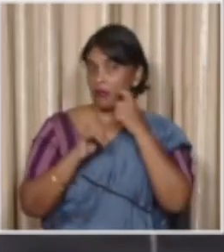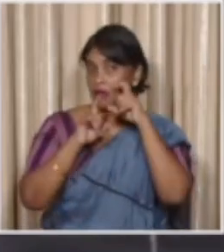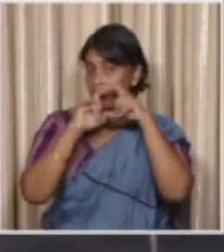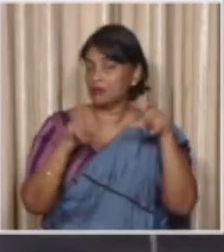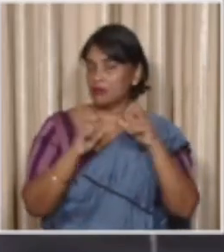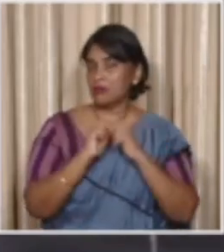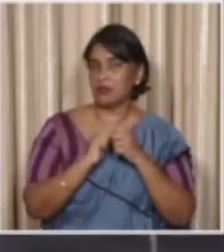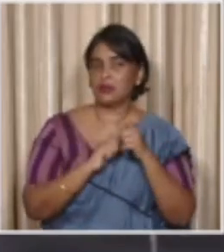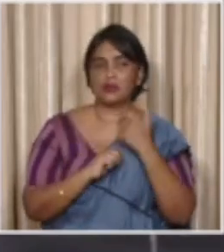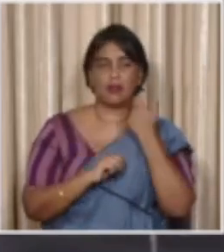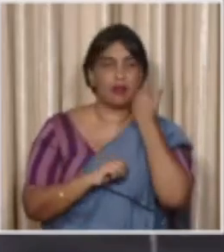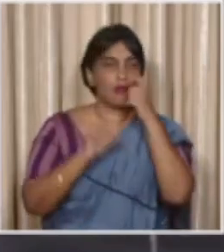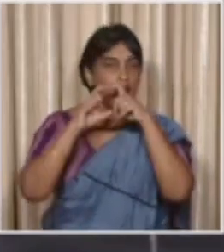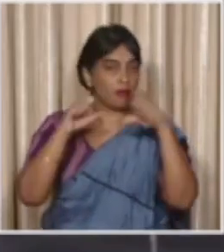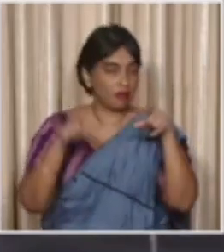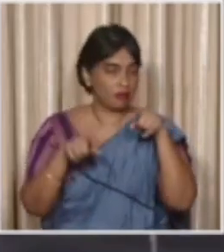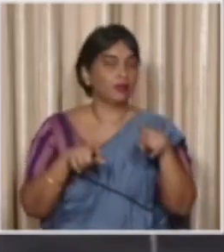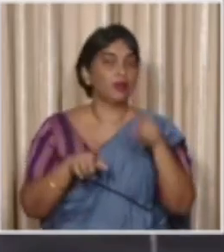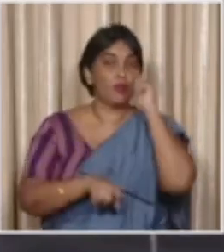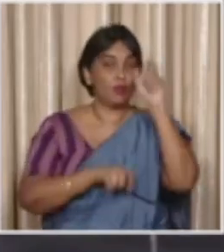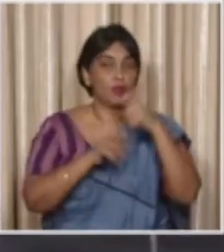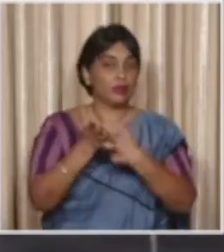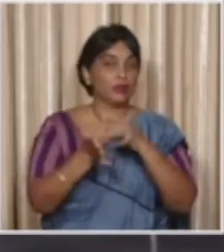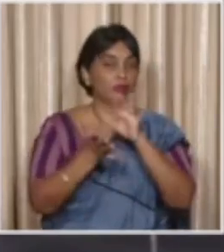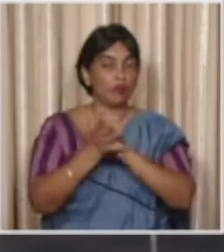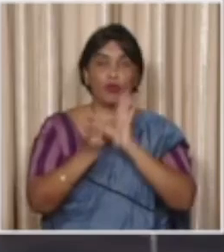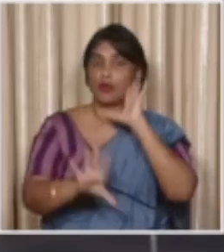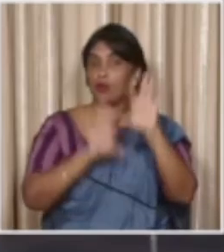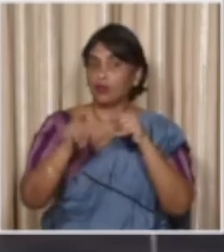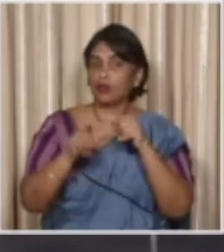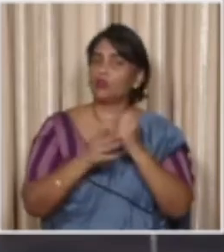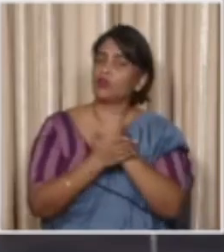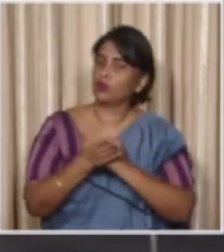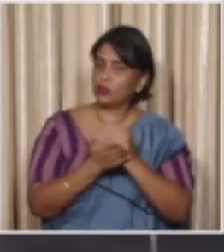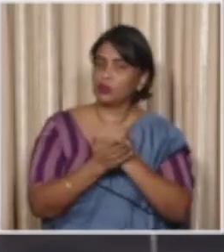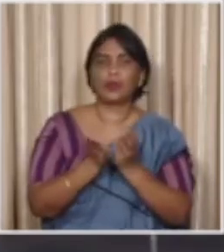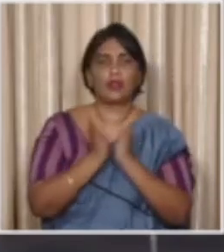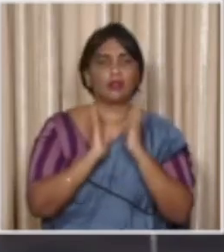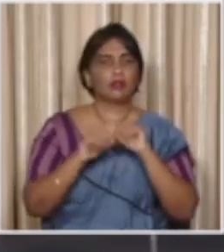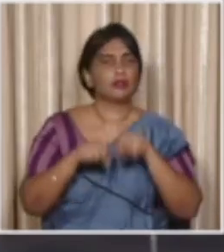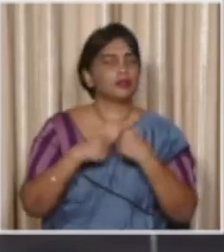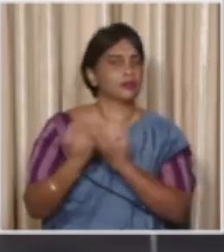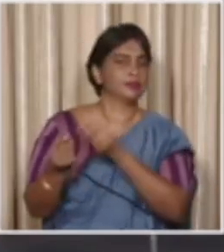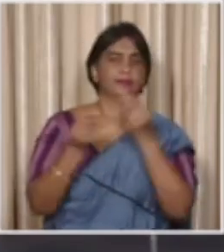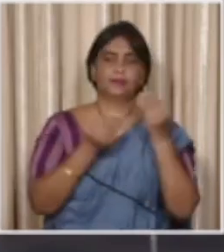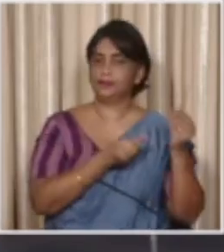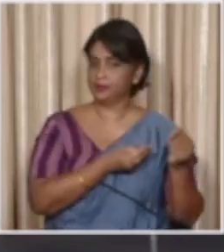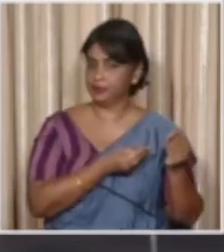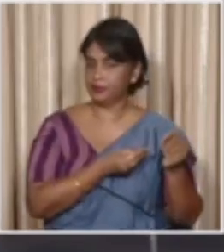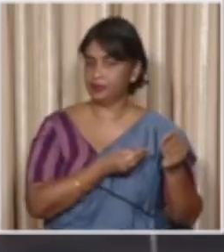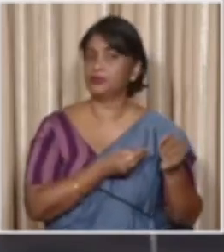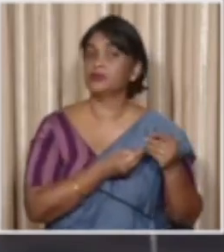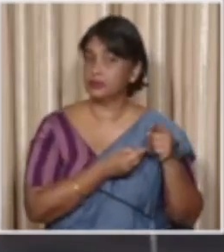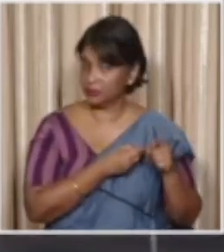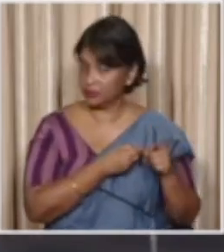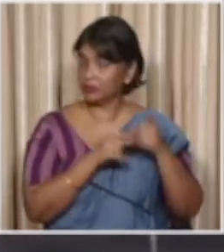පුද්ගලයන් ලියාපදිංචි කිරීමේ දෙපාර්තමේන්තුව සතුව තිබිය යුතු දත්ත සියලුම දත්ත ඉන්දියානු සමාගමක් අතට යනවා. එහෙම වුණොත්